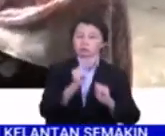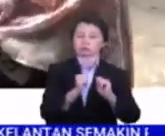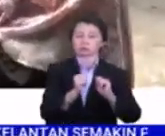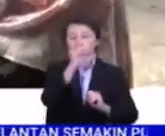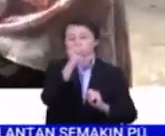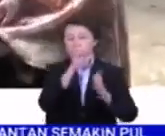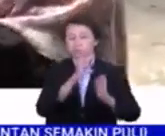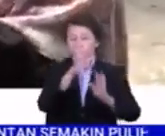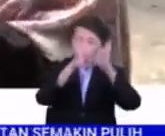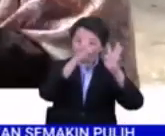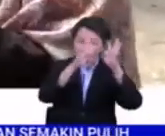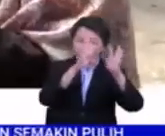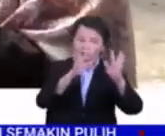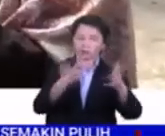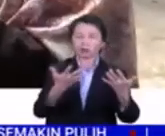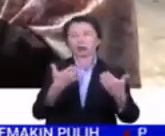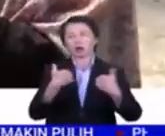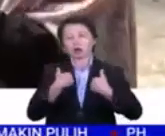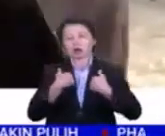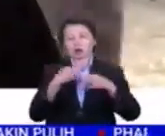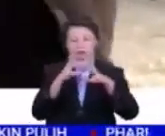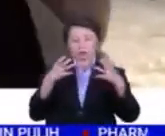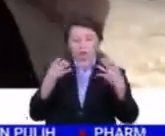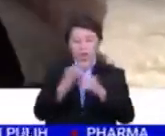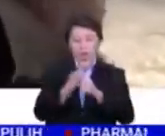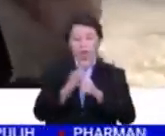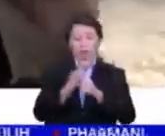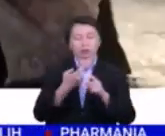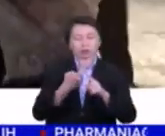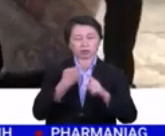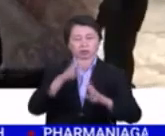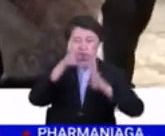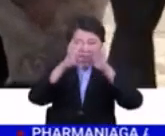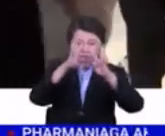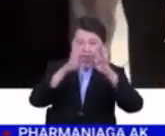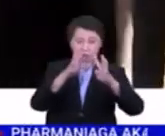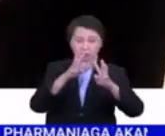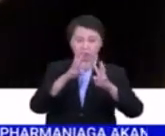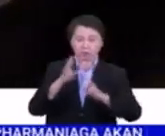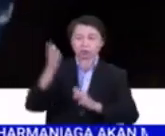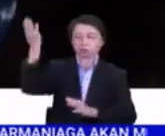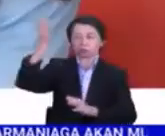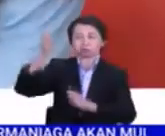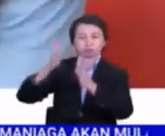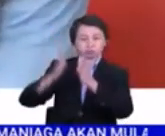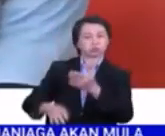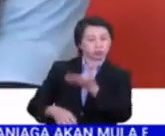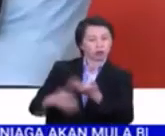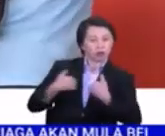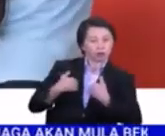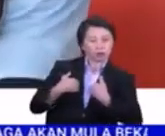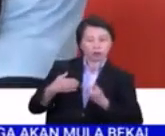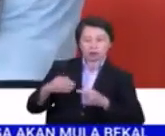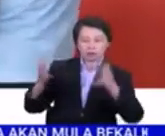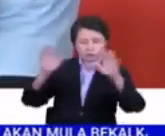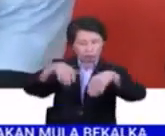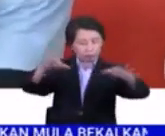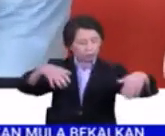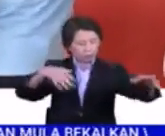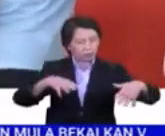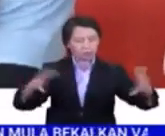kreatif, kita juga adakan workshop daripada kreatif facilitators. So dengan mengumpulkan